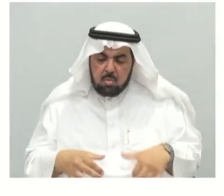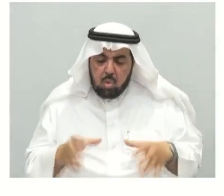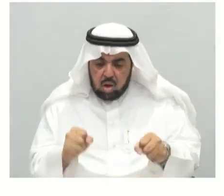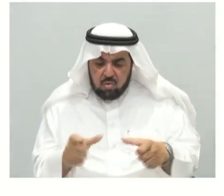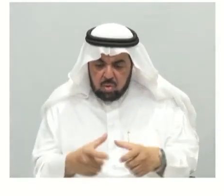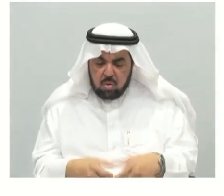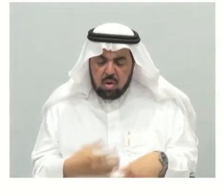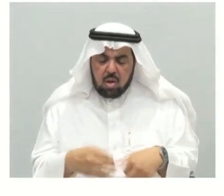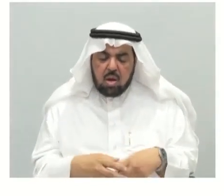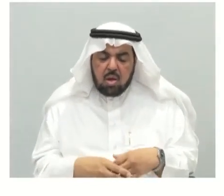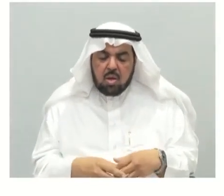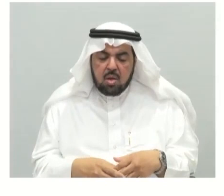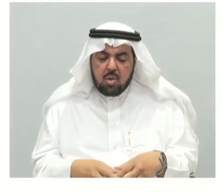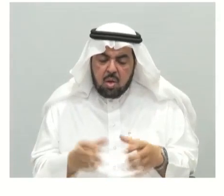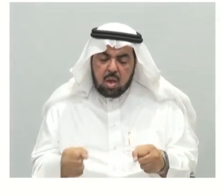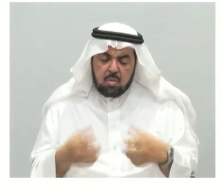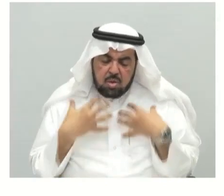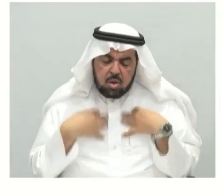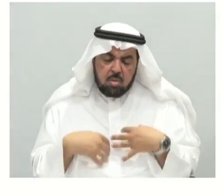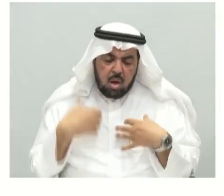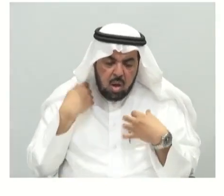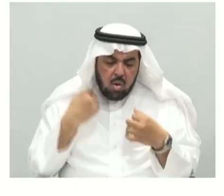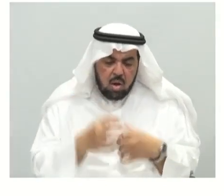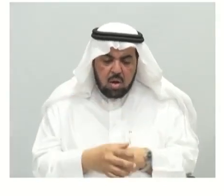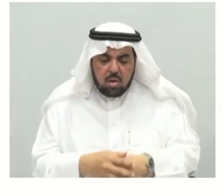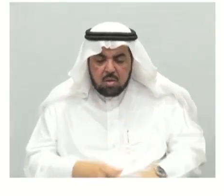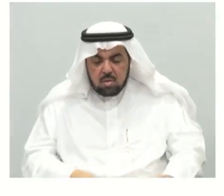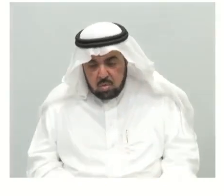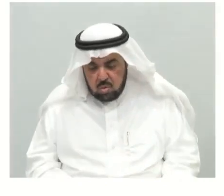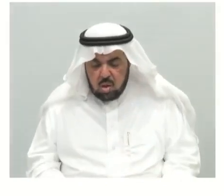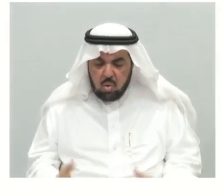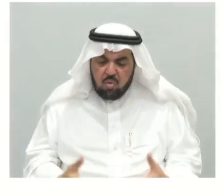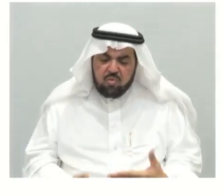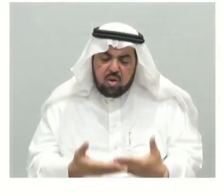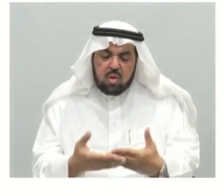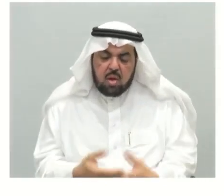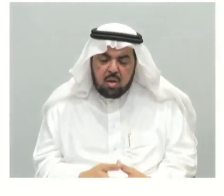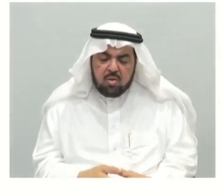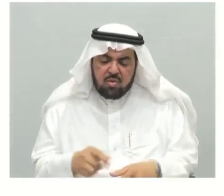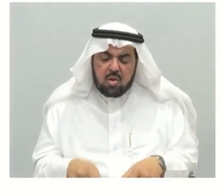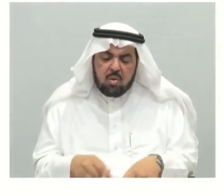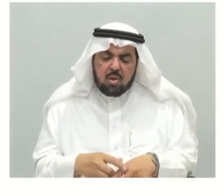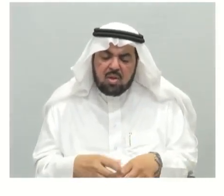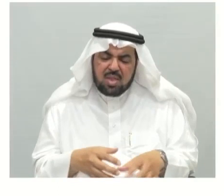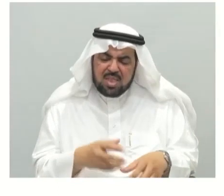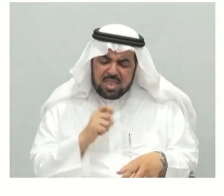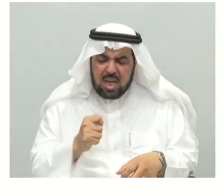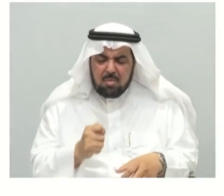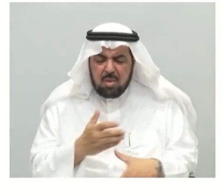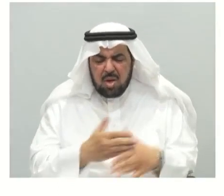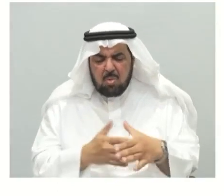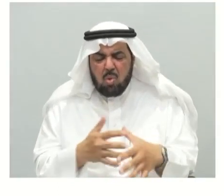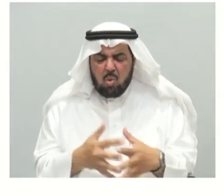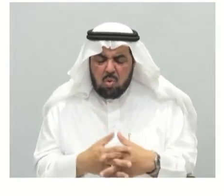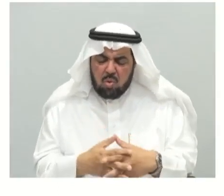الماء له ويحمي جسم الحيوان ايضا يقدم ويوفر الدعامه ولكنه في نفس الوقت يعيق نمو